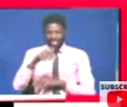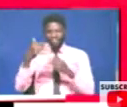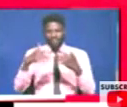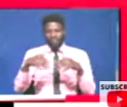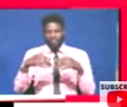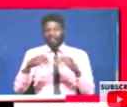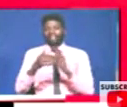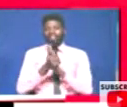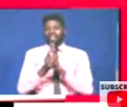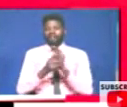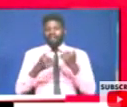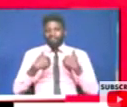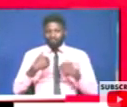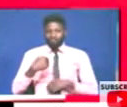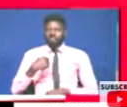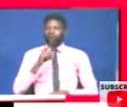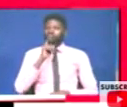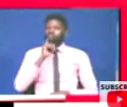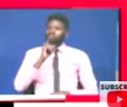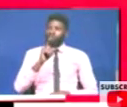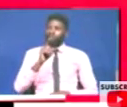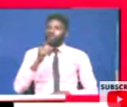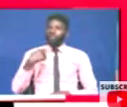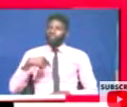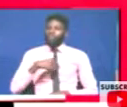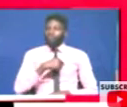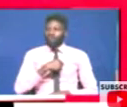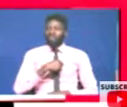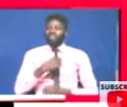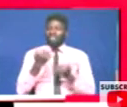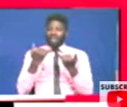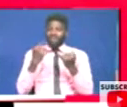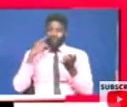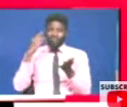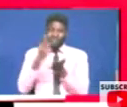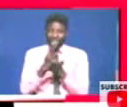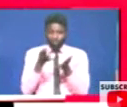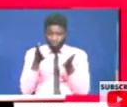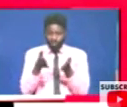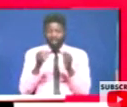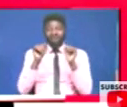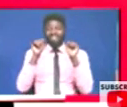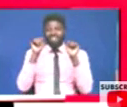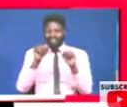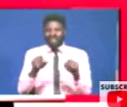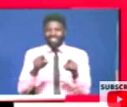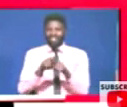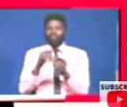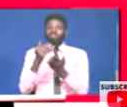events. I'm sure that what we are witnessing here today could in fact be a program in the